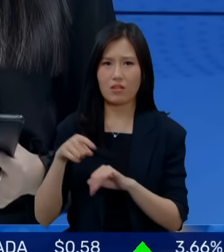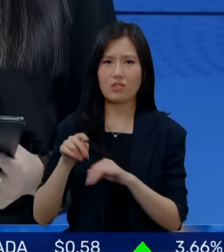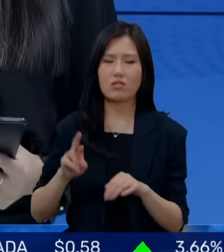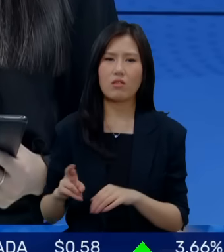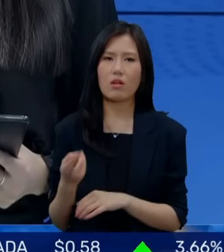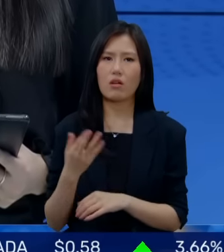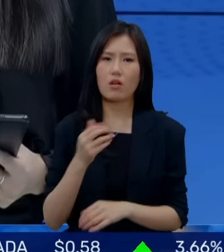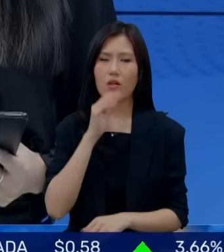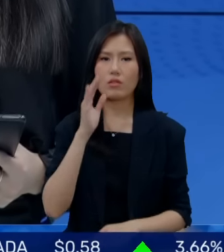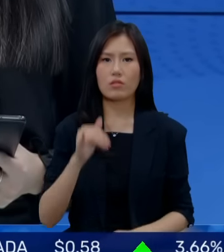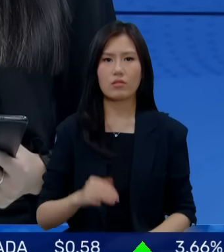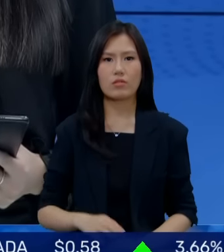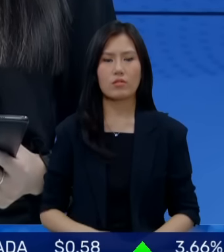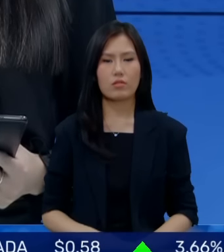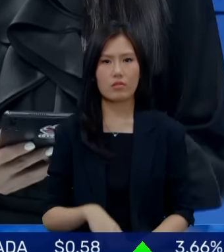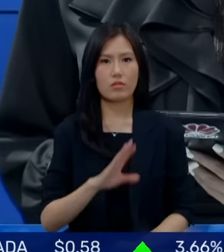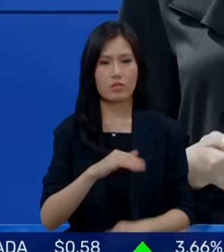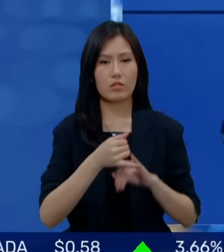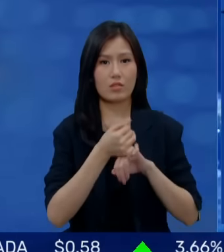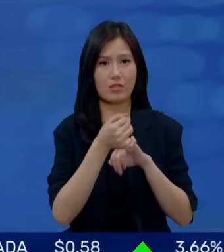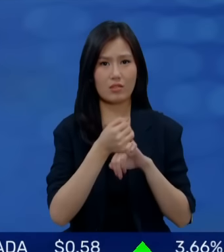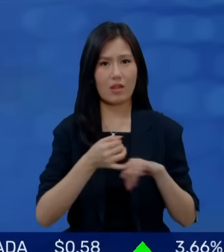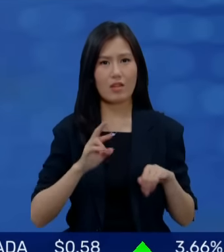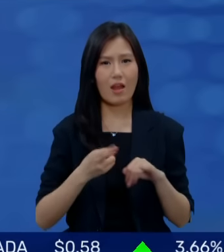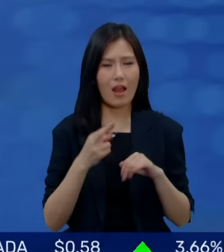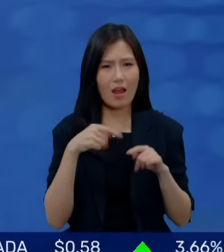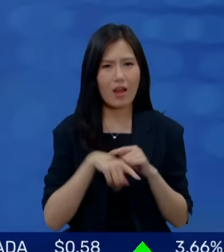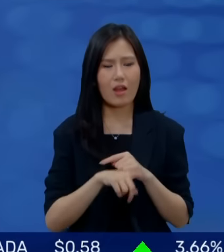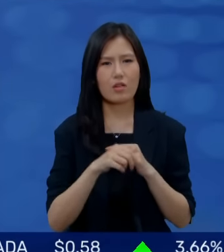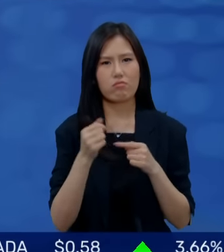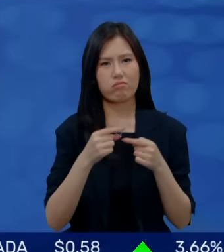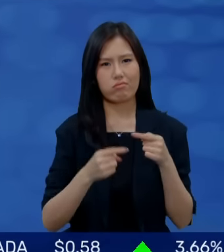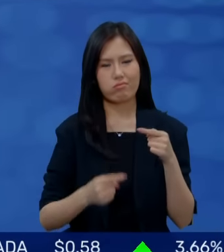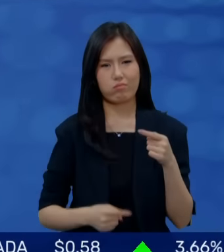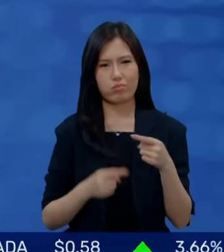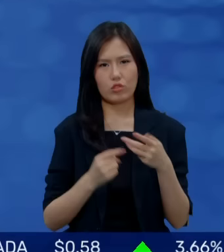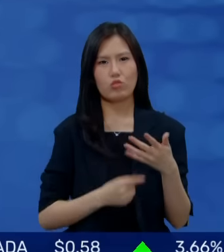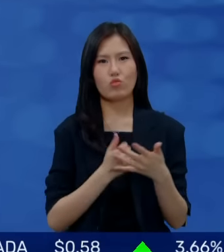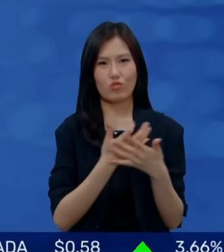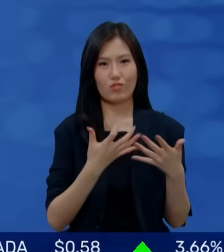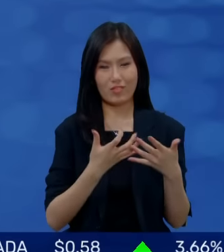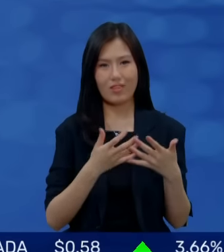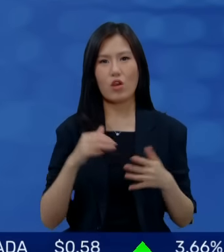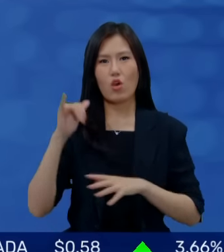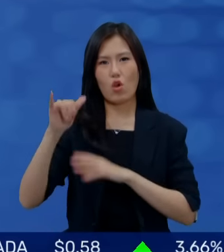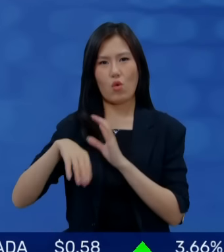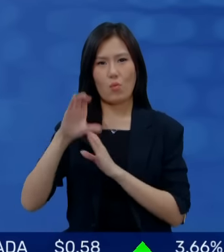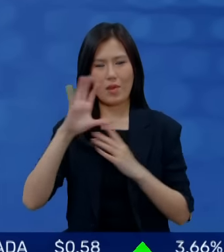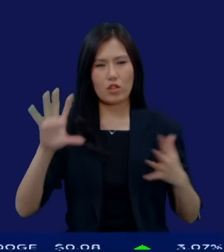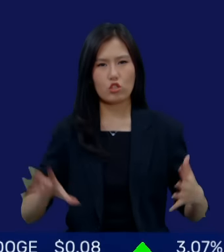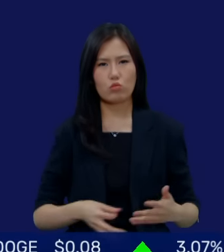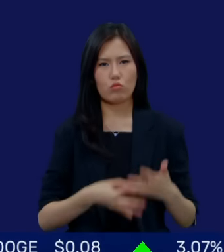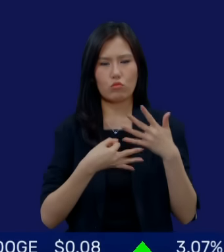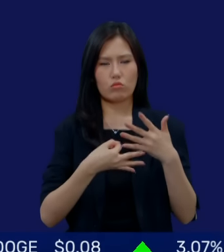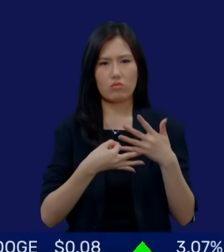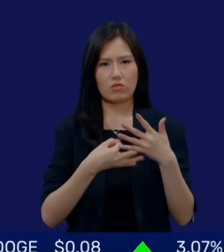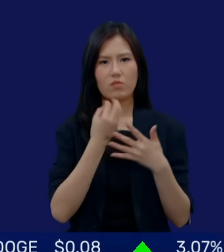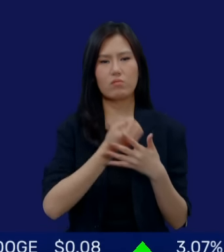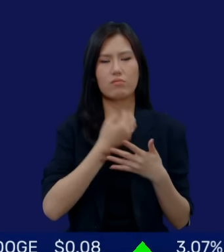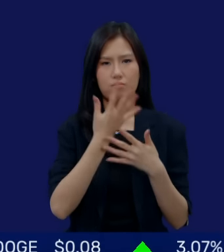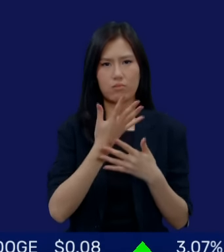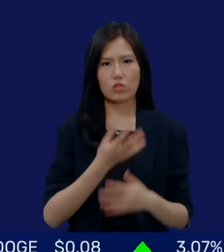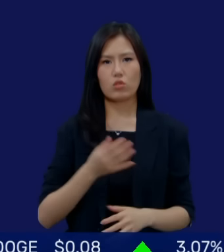юм болов? Салалт нэмэгдэхэд мэдээж маш олон шалтгаан байгаа. Гэхдээ олон улсын байгууллагаас 8 шалтгааныг бол дурдсан байна. За тодруулбал олон